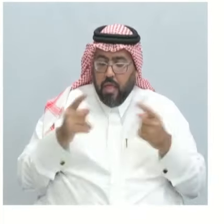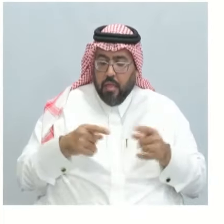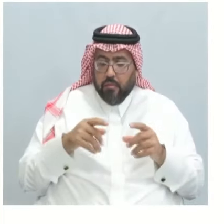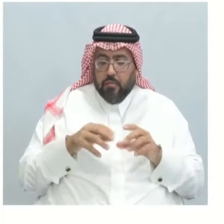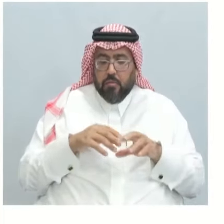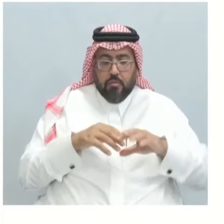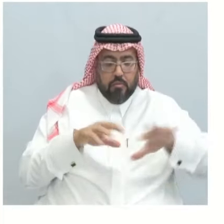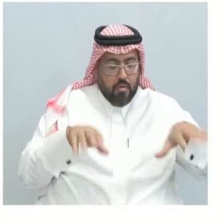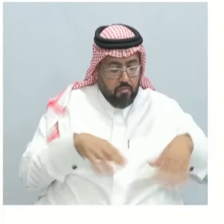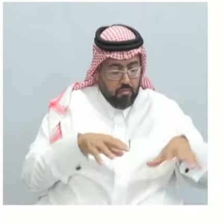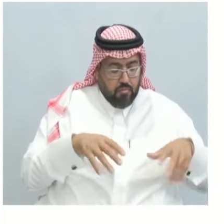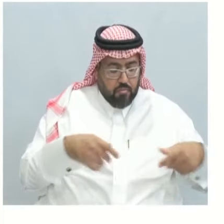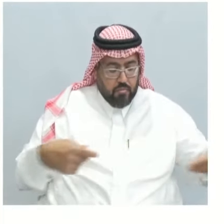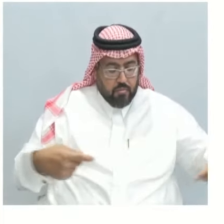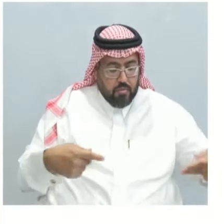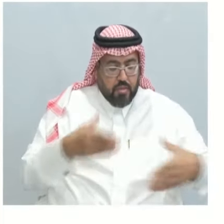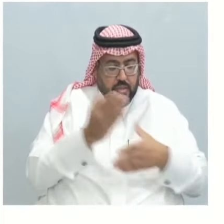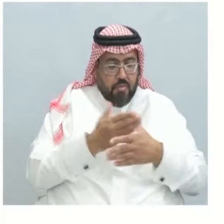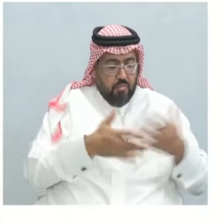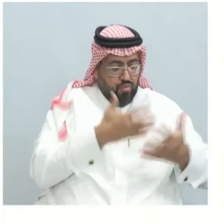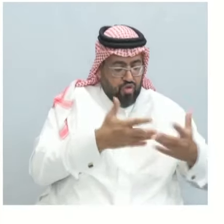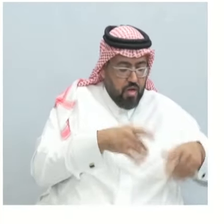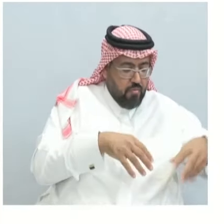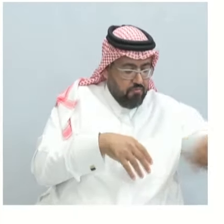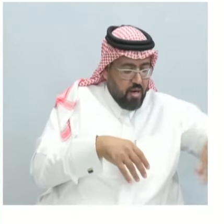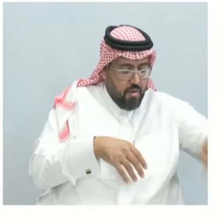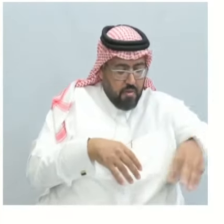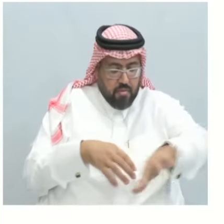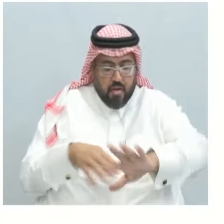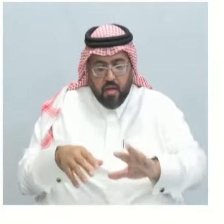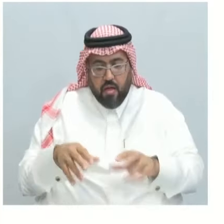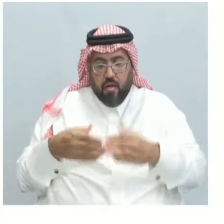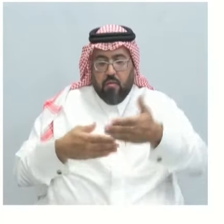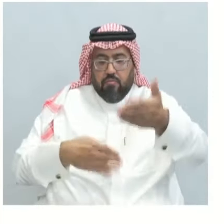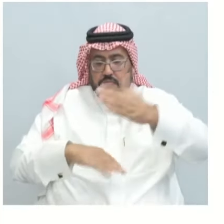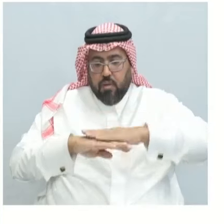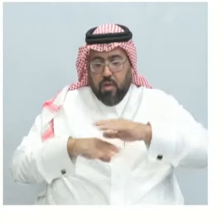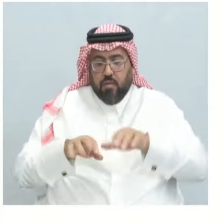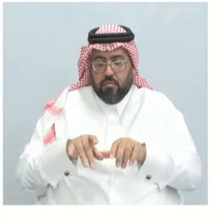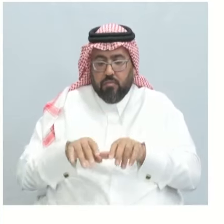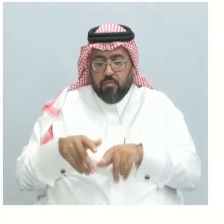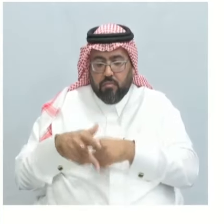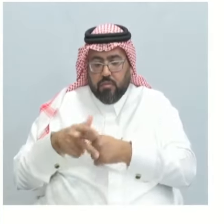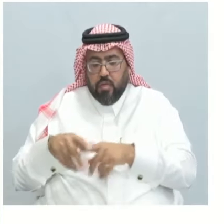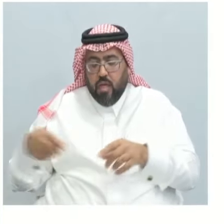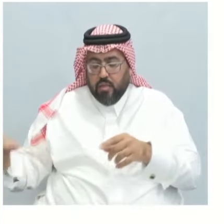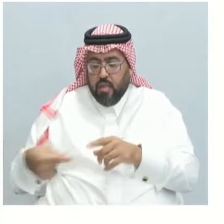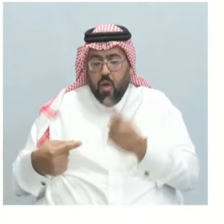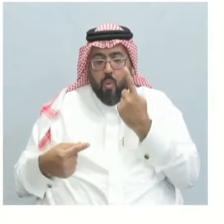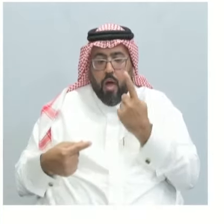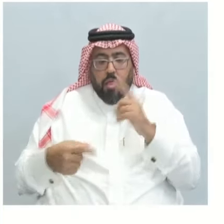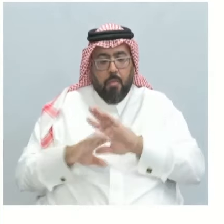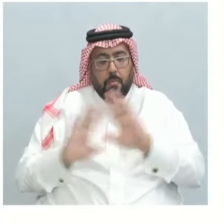ازاله الجهاز المتسبب بالمشكله اغلق الحاسب ثم صل جهازا واحدا كل